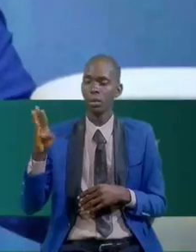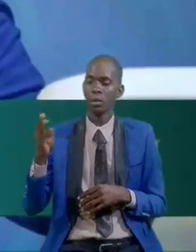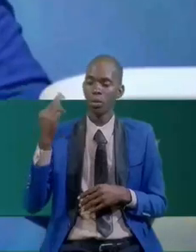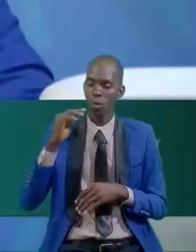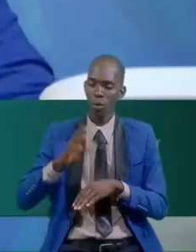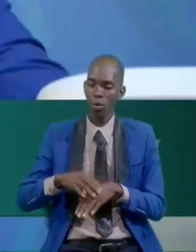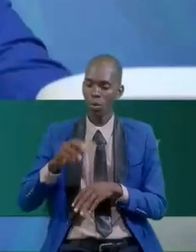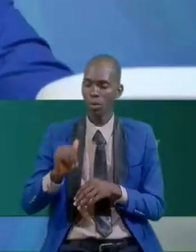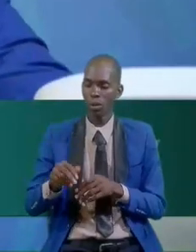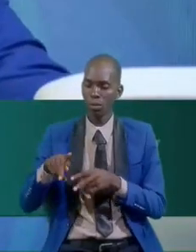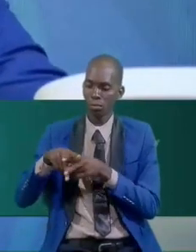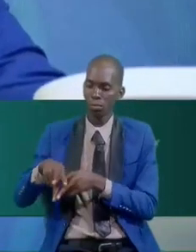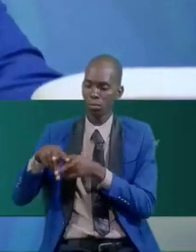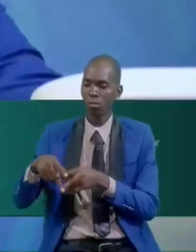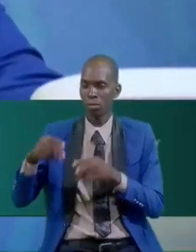était dans un char.